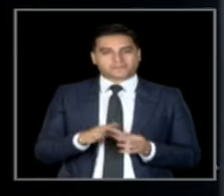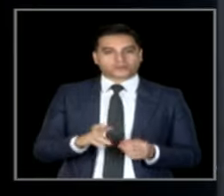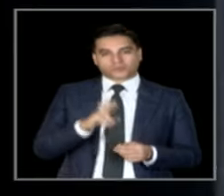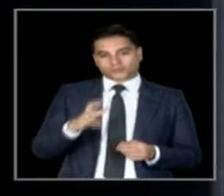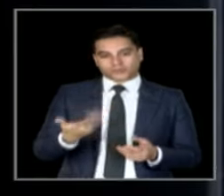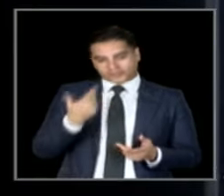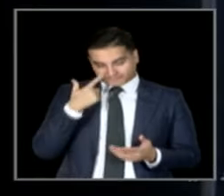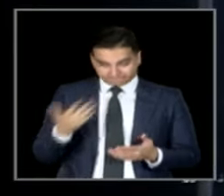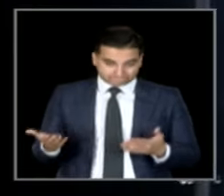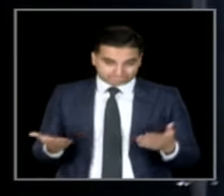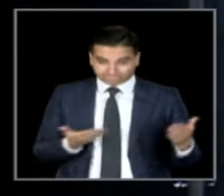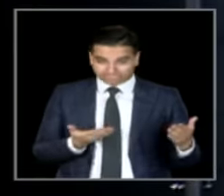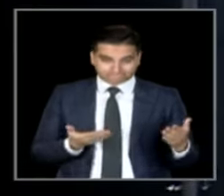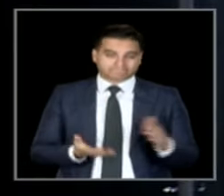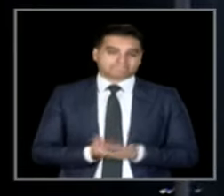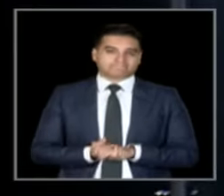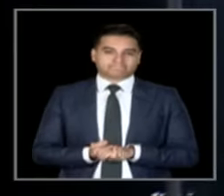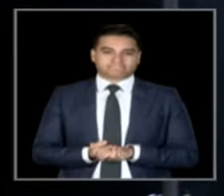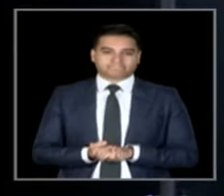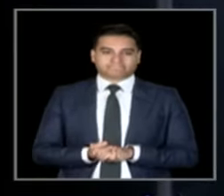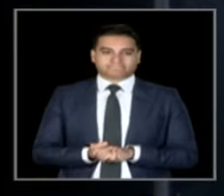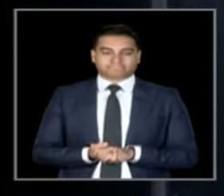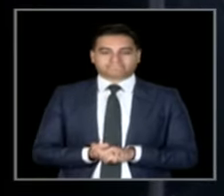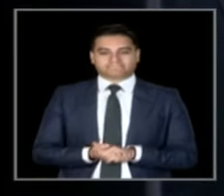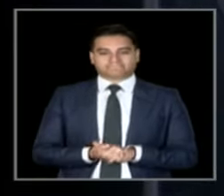الثالث، وهنشوف موضوع السؤال ايه.